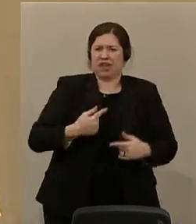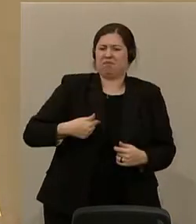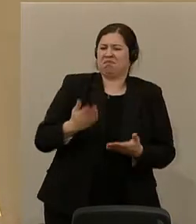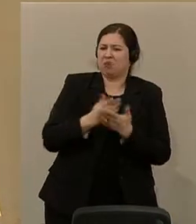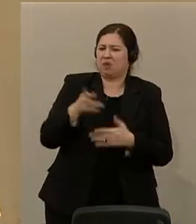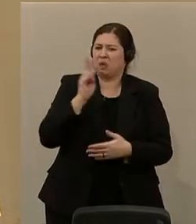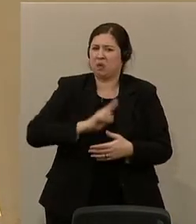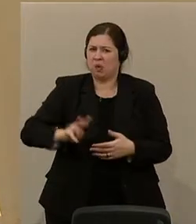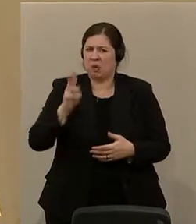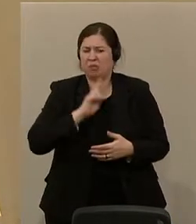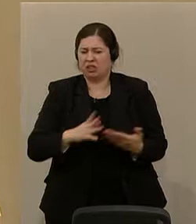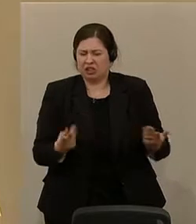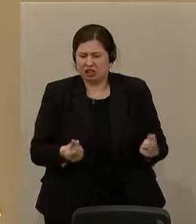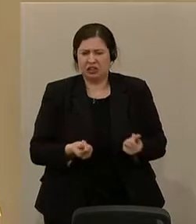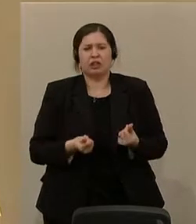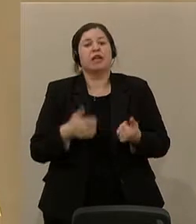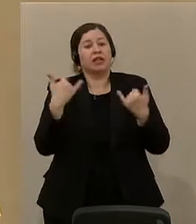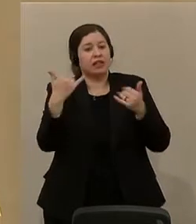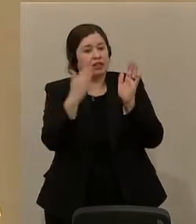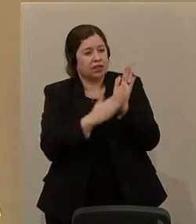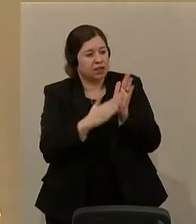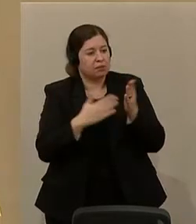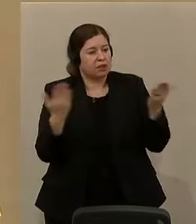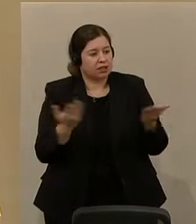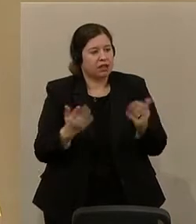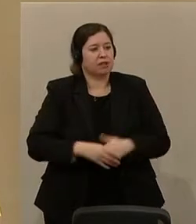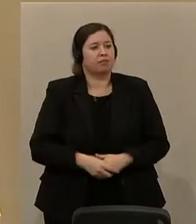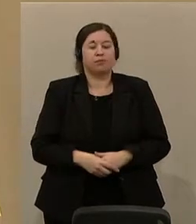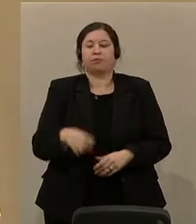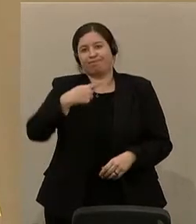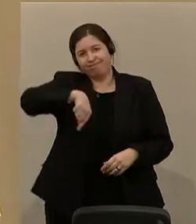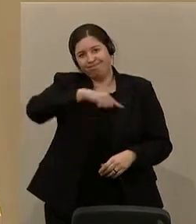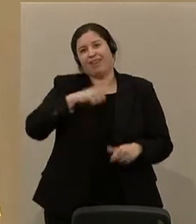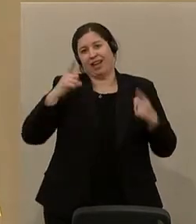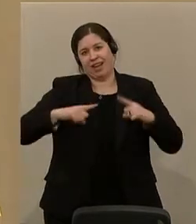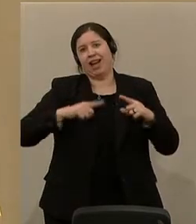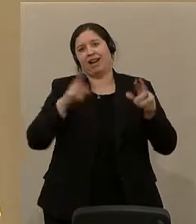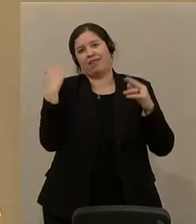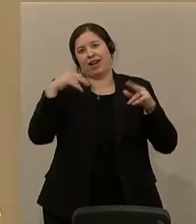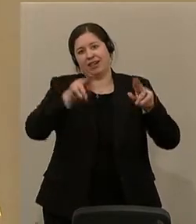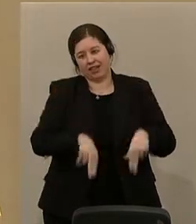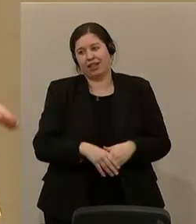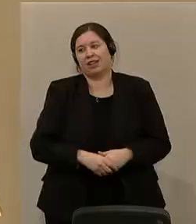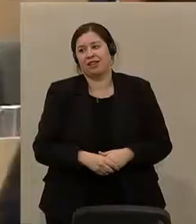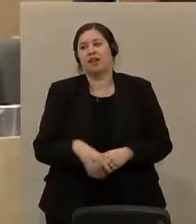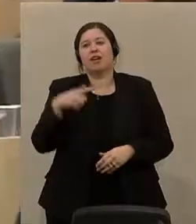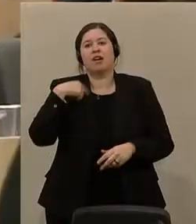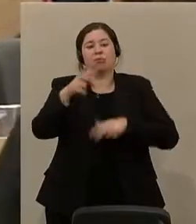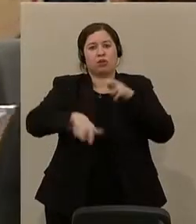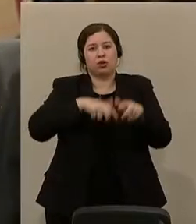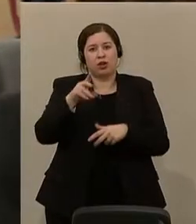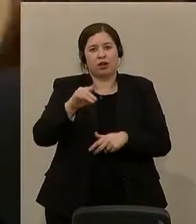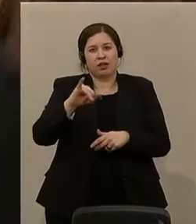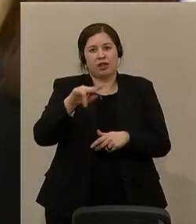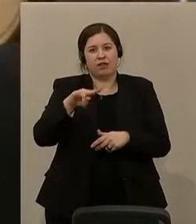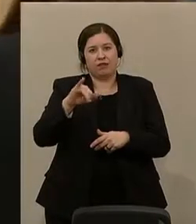wie man so schön sagt das sind jetzt die ergebnisse wir haben leider recht behalten bei der besteuerung von dividenden haben wir